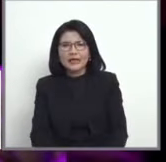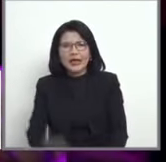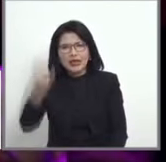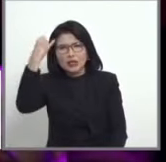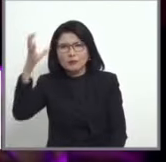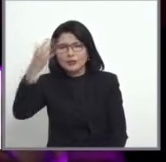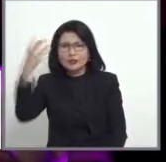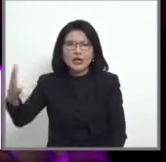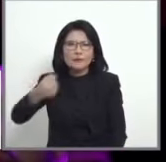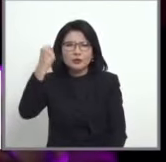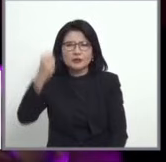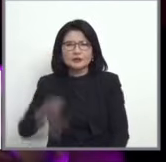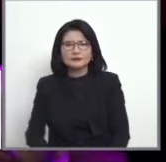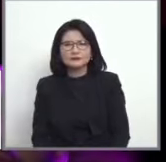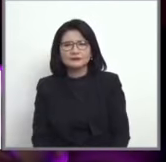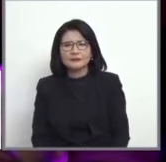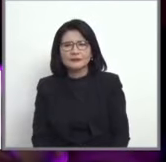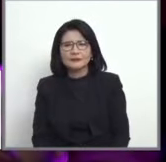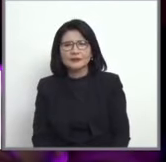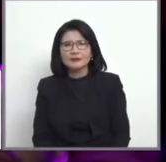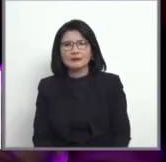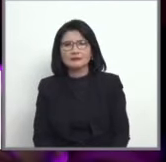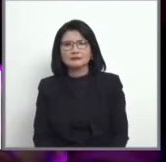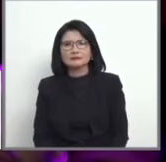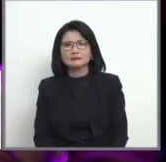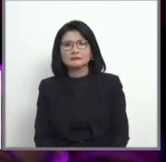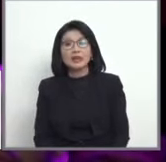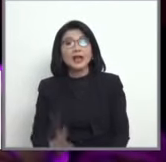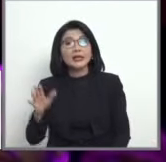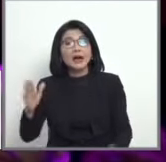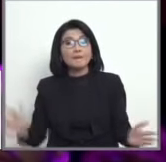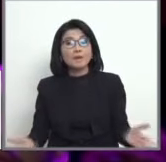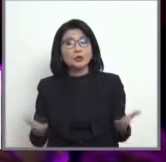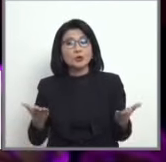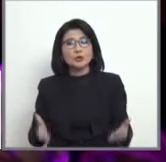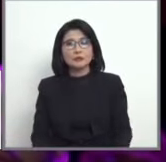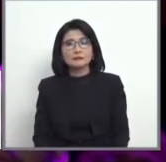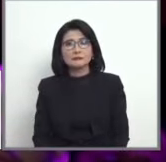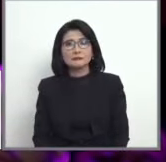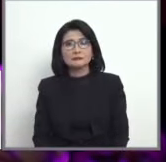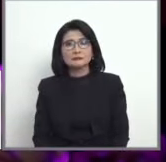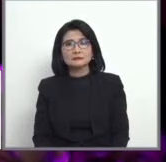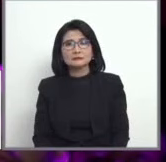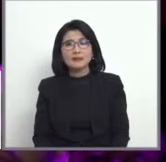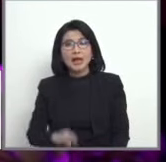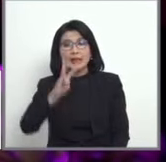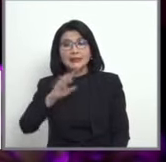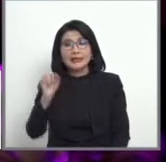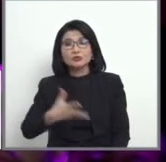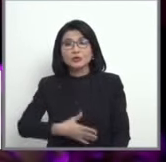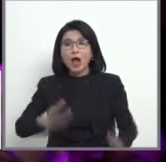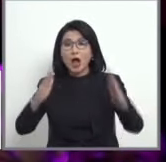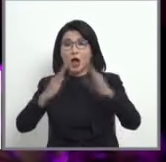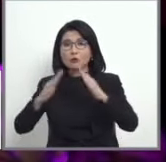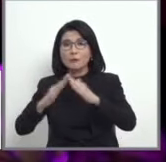sekalian kita juga akan membangun 3 juta rumah